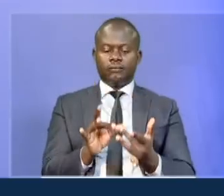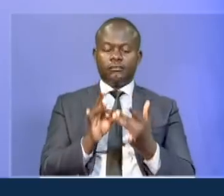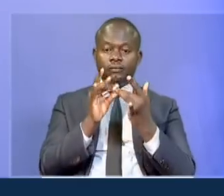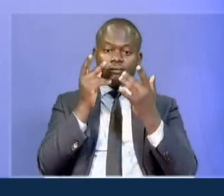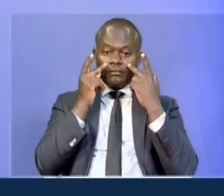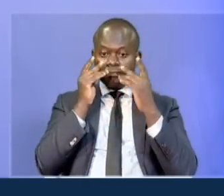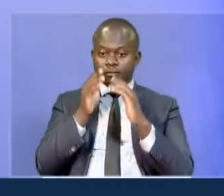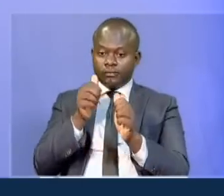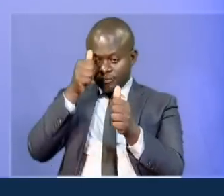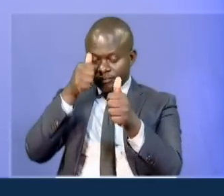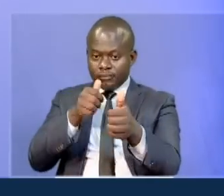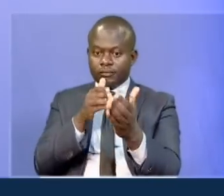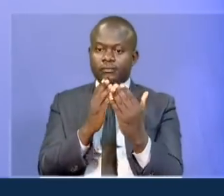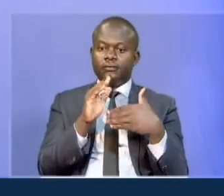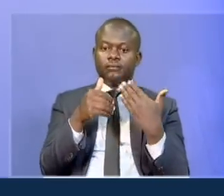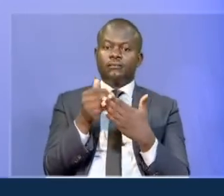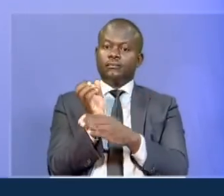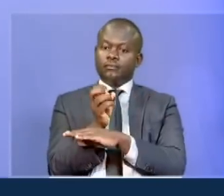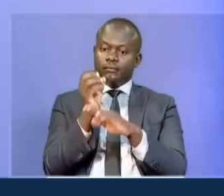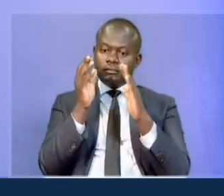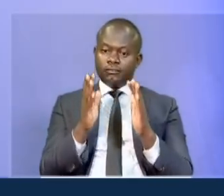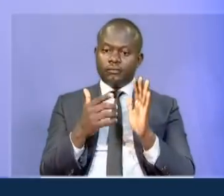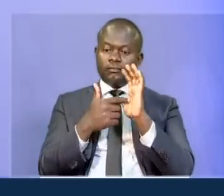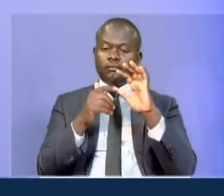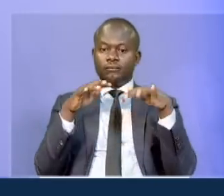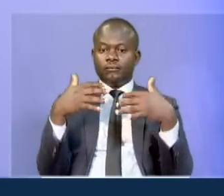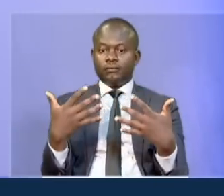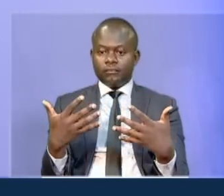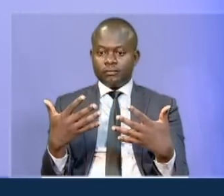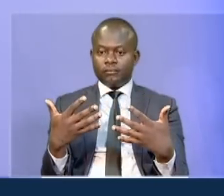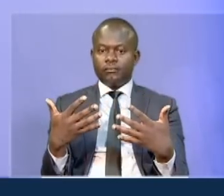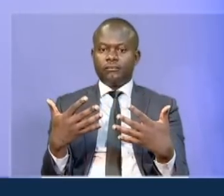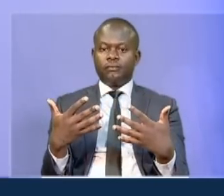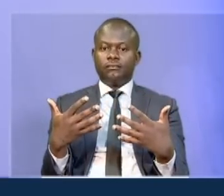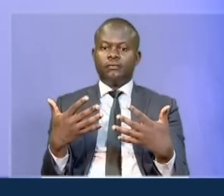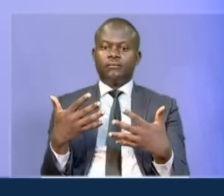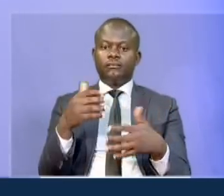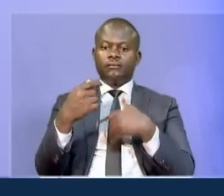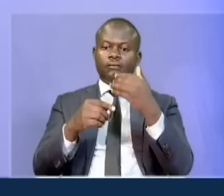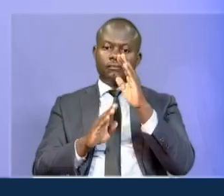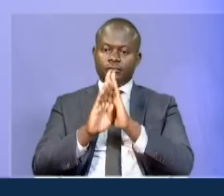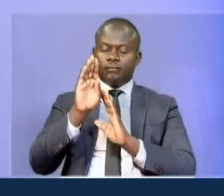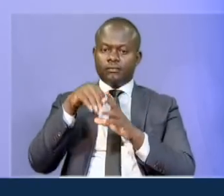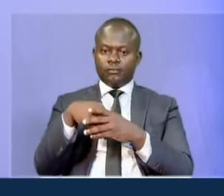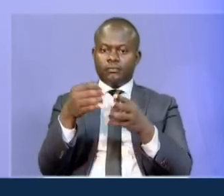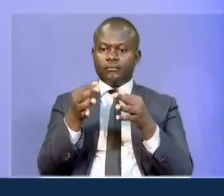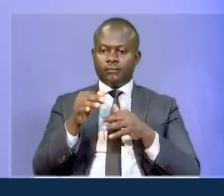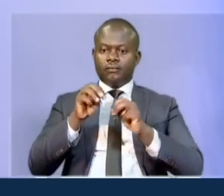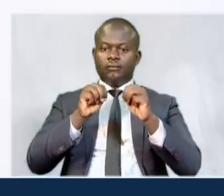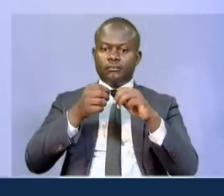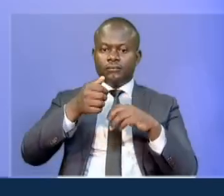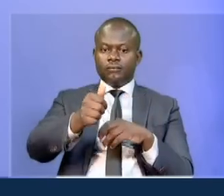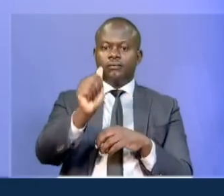umuntu bakurikira ubaha advice ubereka ukuntu bashobora gukomeza gutera imbere muri financial management